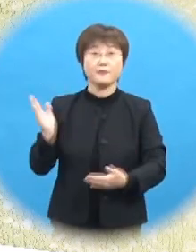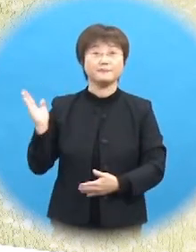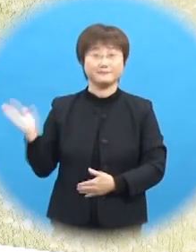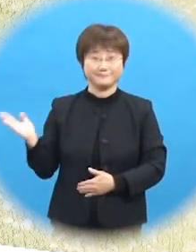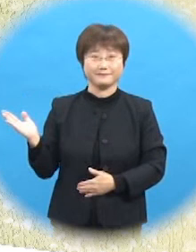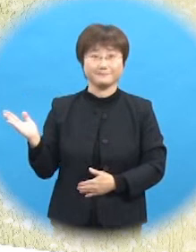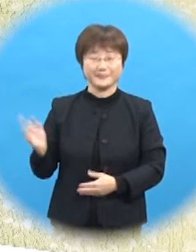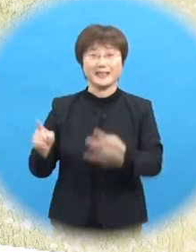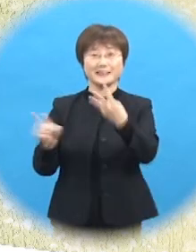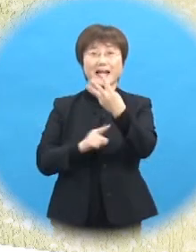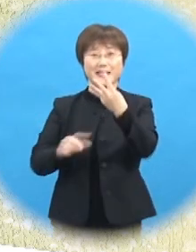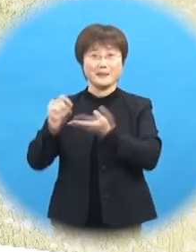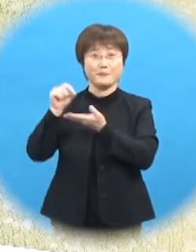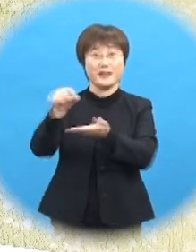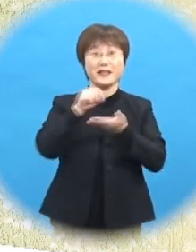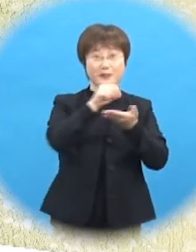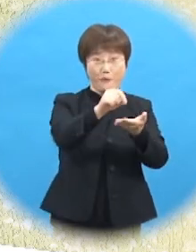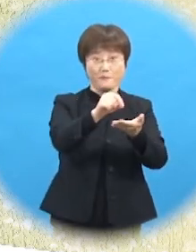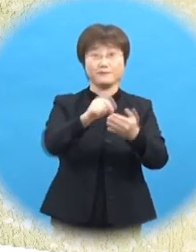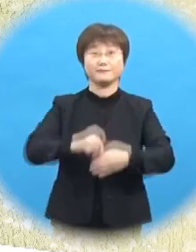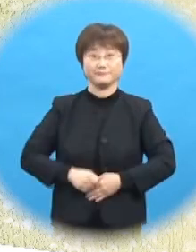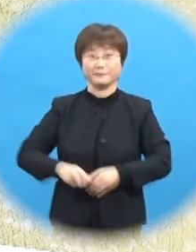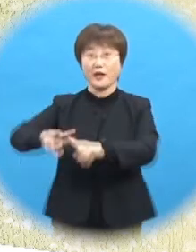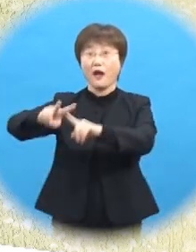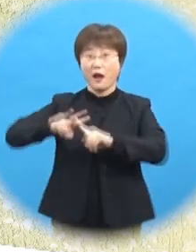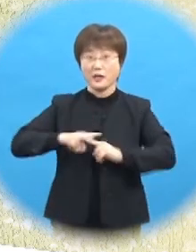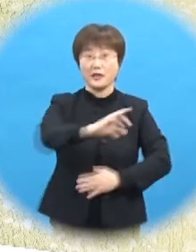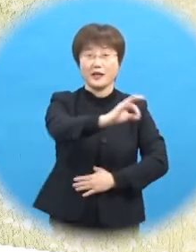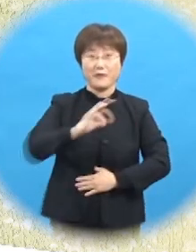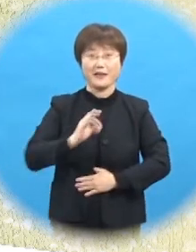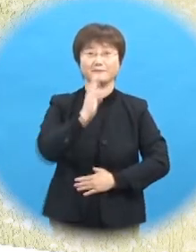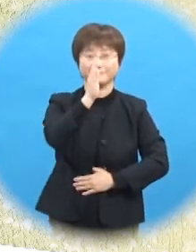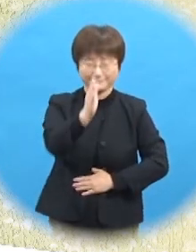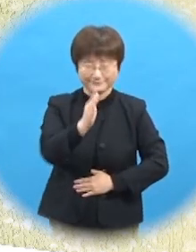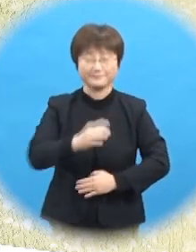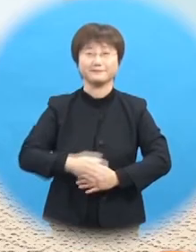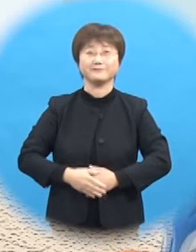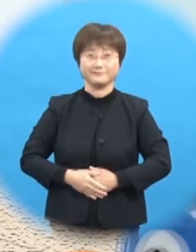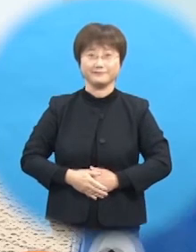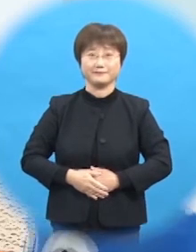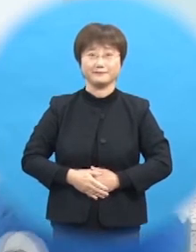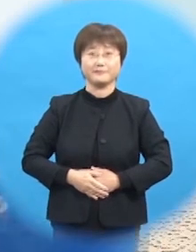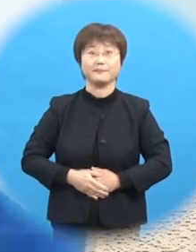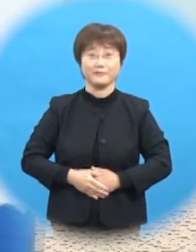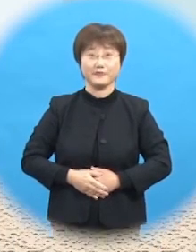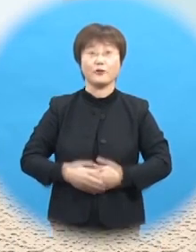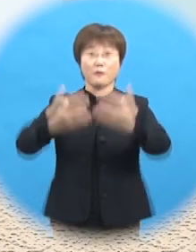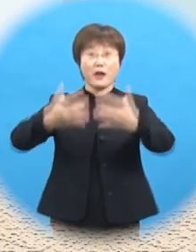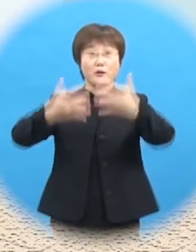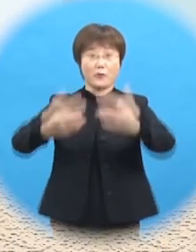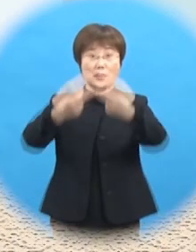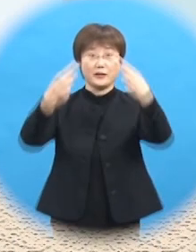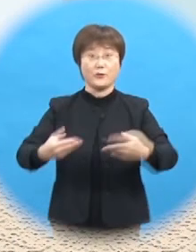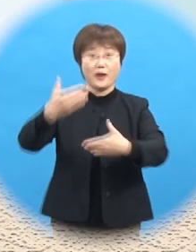の商品を3名の方にプレゼント。はがきやメールでご応募くださいね。この